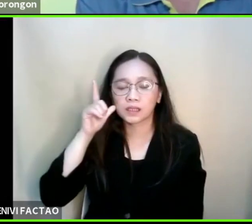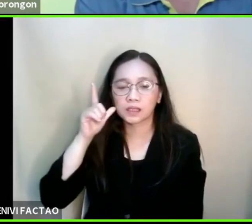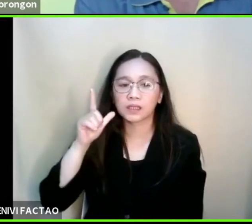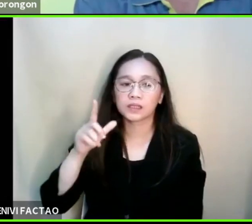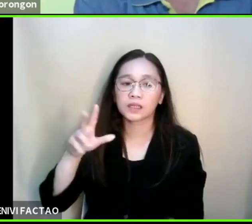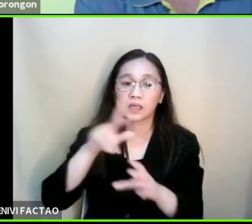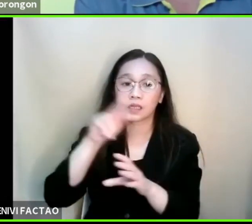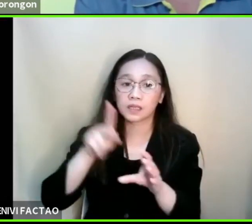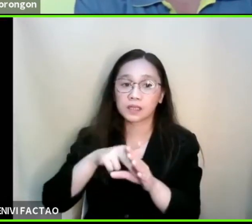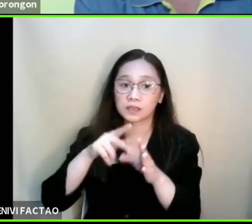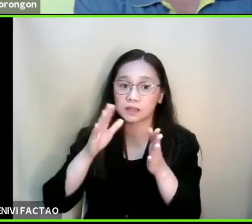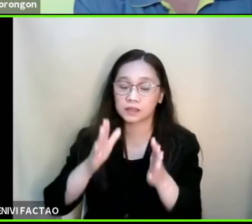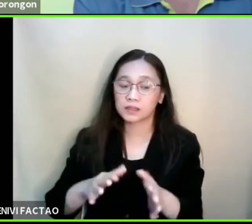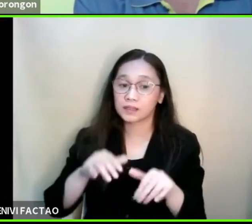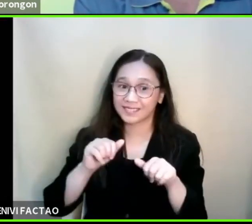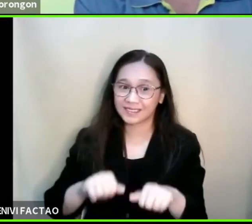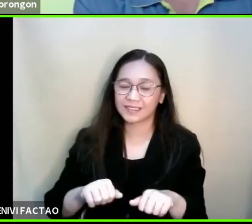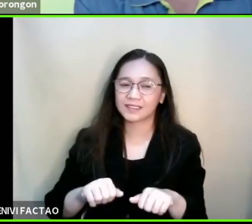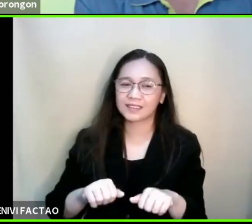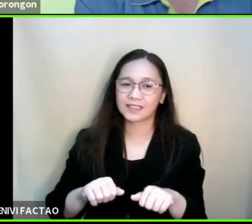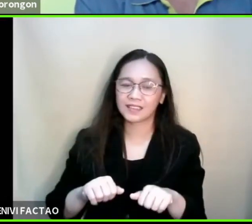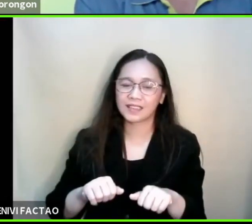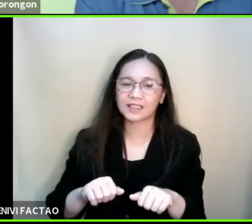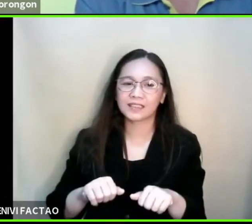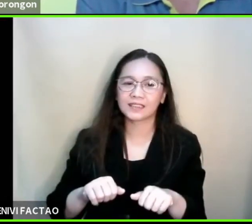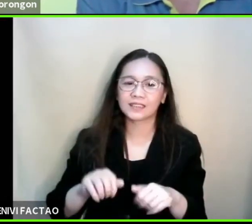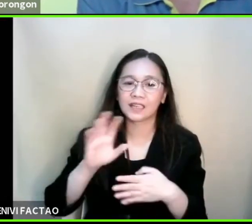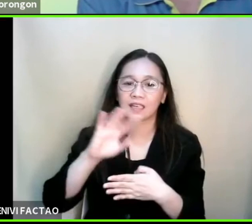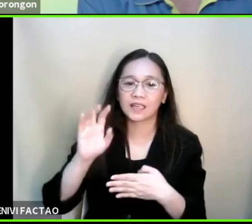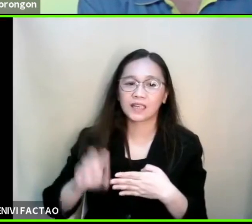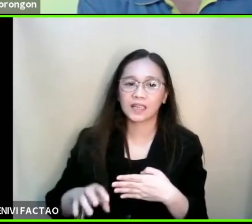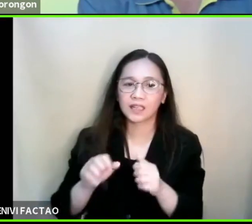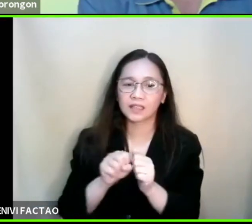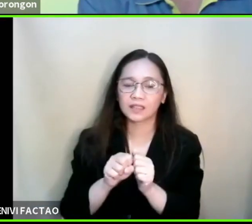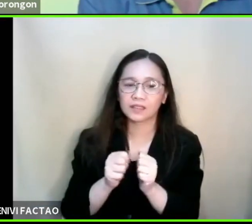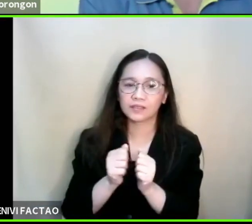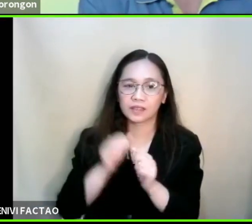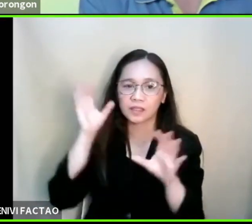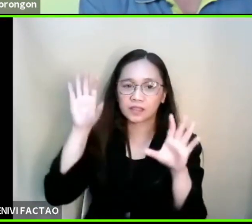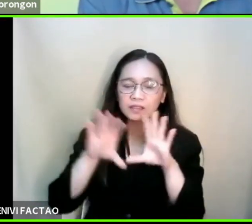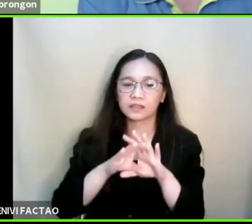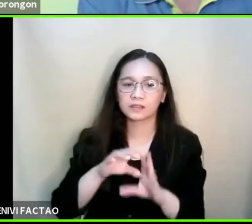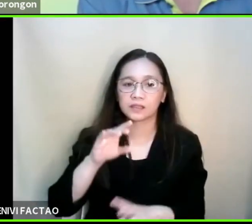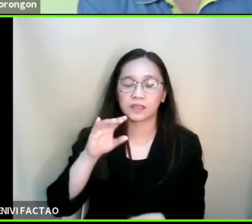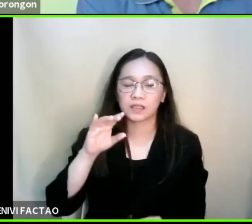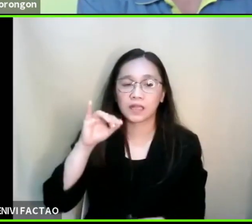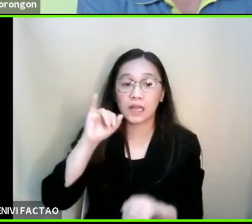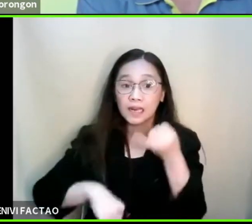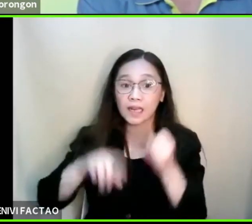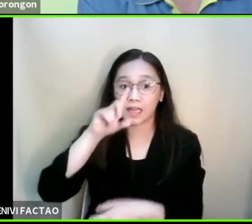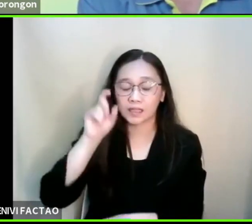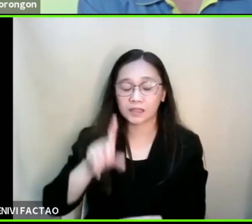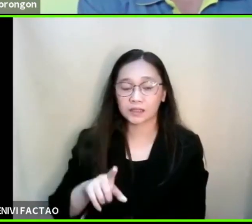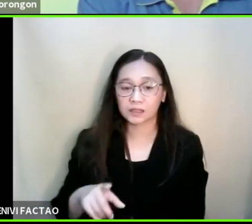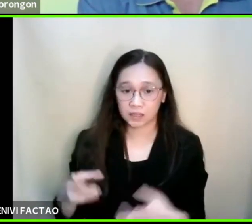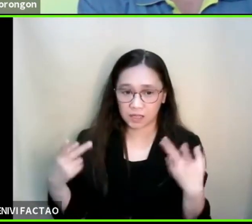we can end, no, with a photo opportunity. Okay po. For our last question po, meron po ba